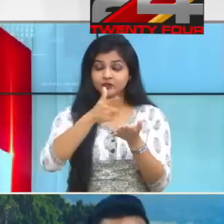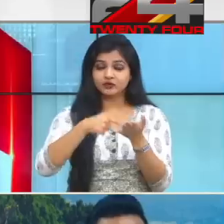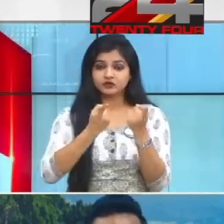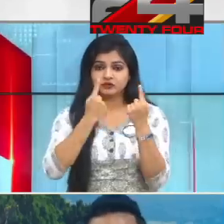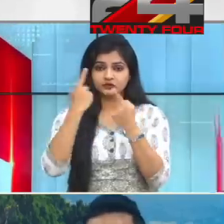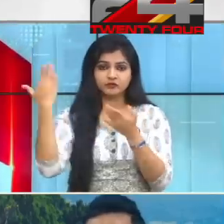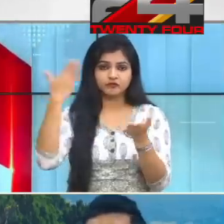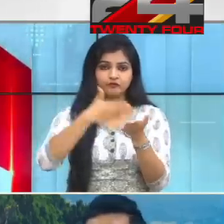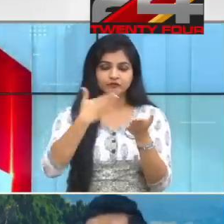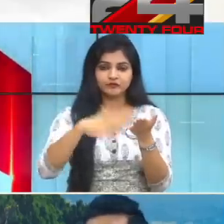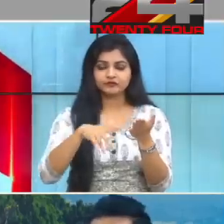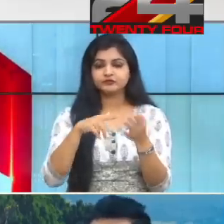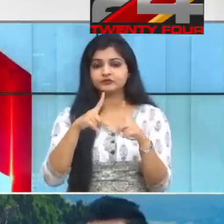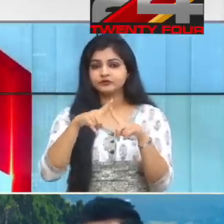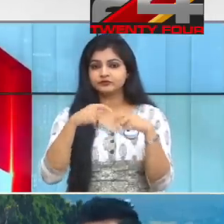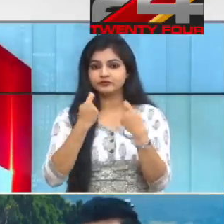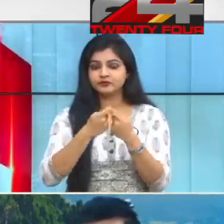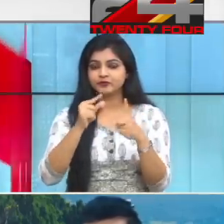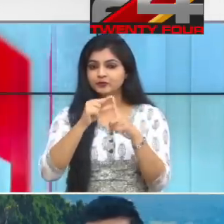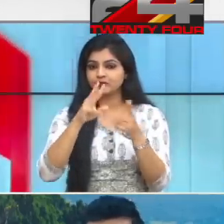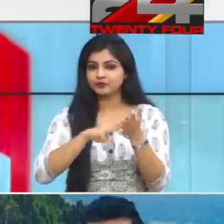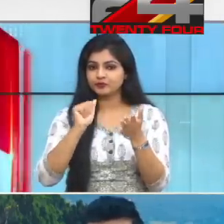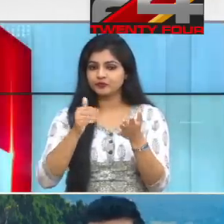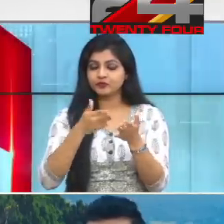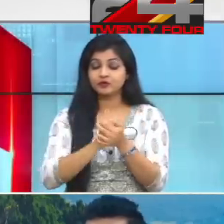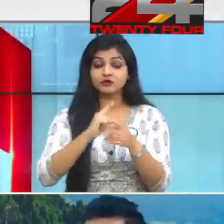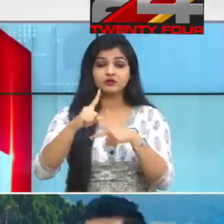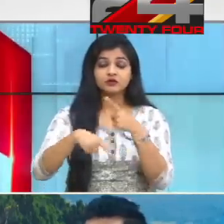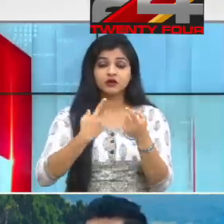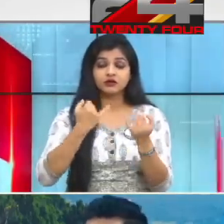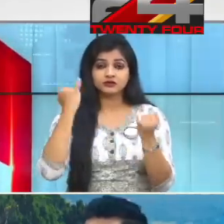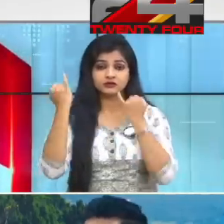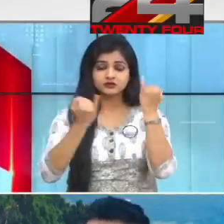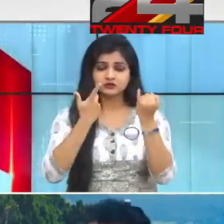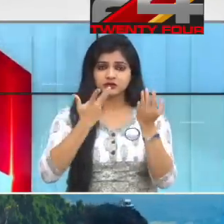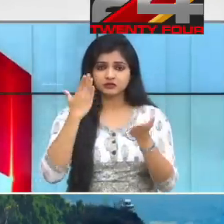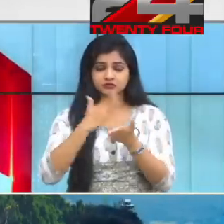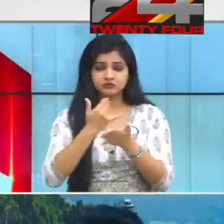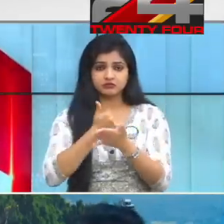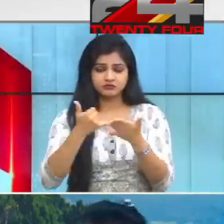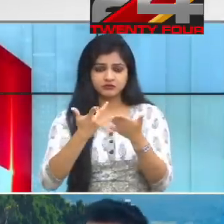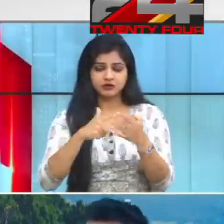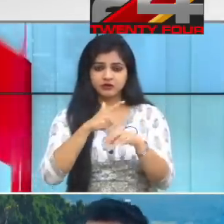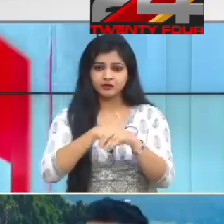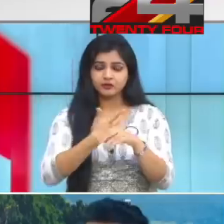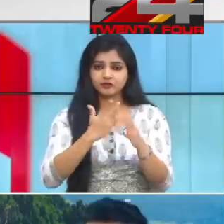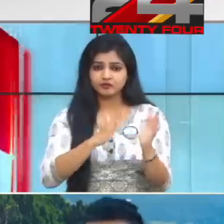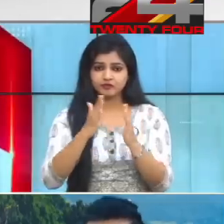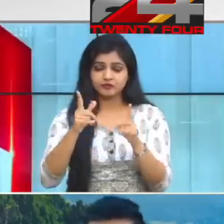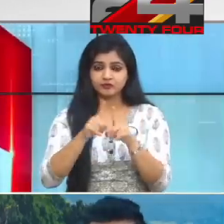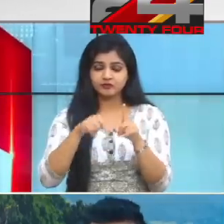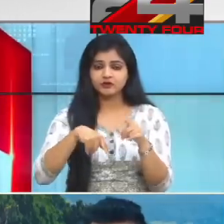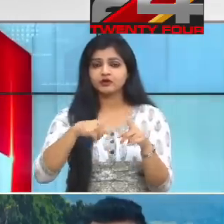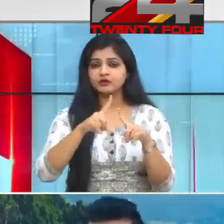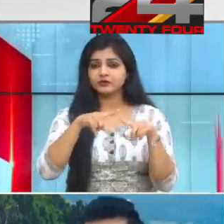പോയതാണ്. അപ്പോൾ അതിൻ്റെ മറ്റു കാര്യങ്ങൾ അതെങ്ങനെ വേണം, നാളത്തെ തെരച്ചിലിൻ്റെ മറ്റു കാര്യങ്ങൾ എങ്ങനെ വേണമെന്ന് ഇന്ന് അവരുടെ ടീമുമായി ഞങ്ങൾ രാത്രി